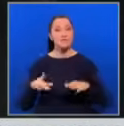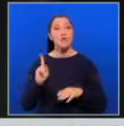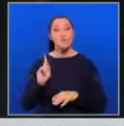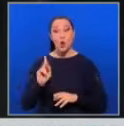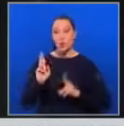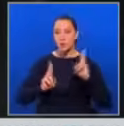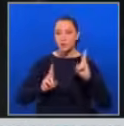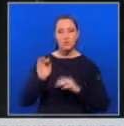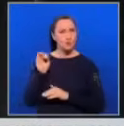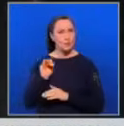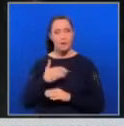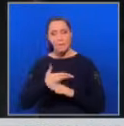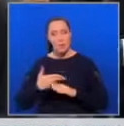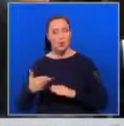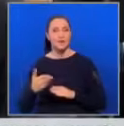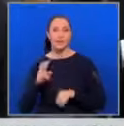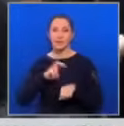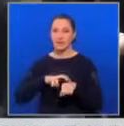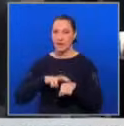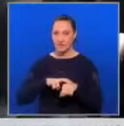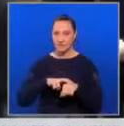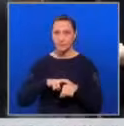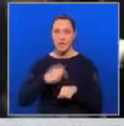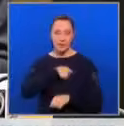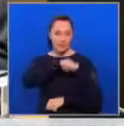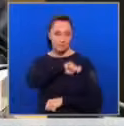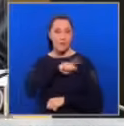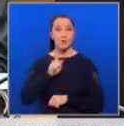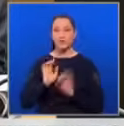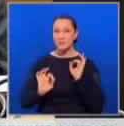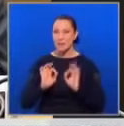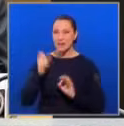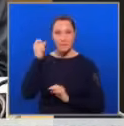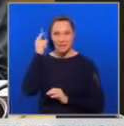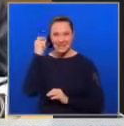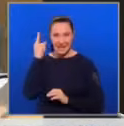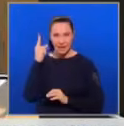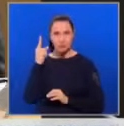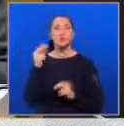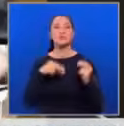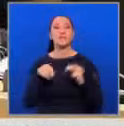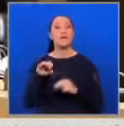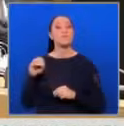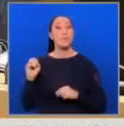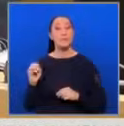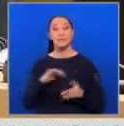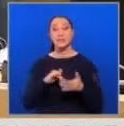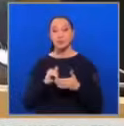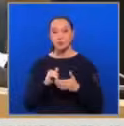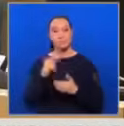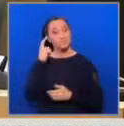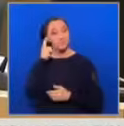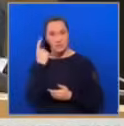гласуването ще бъде по-нататък през декември испания която в момента председателства съвета на европейския съюз